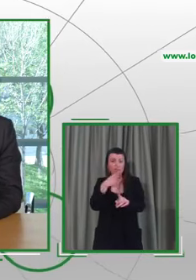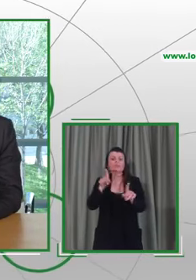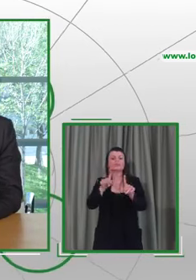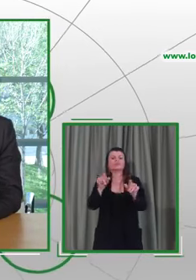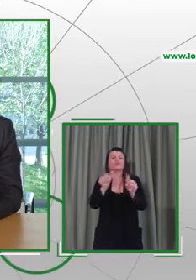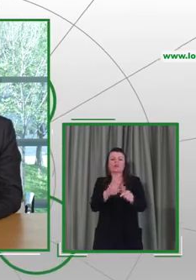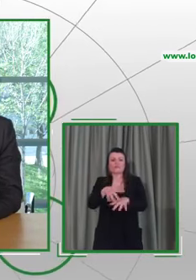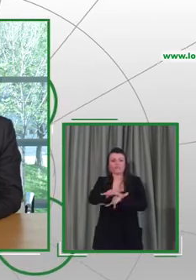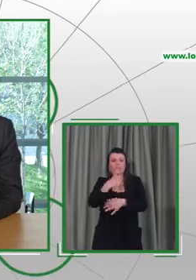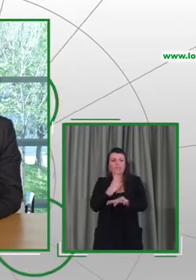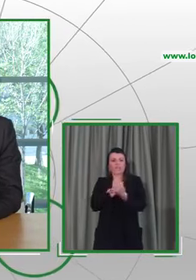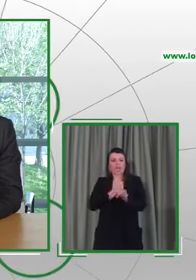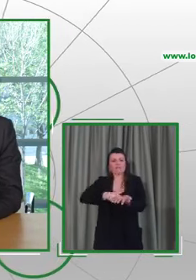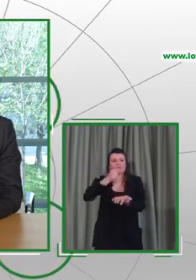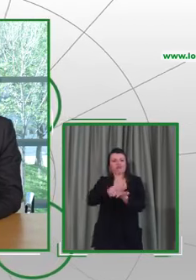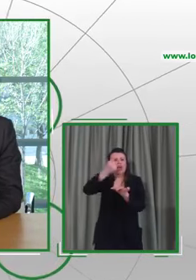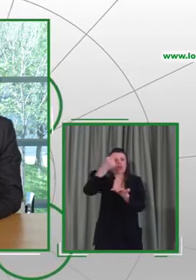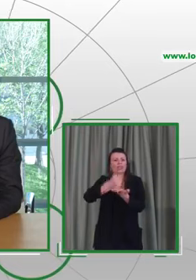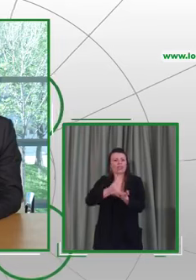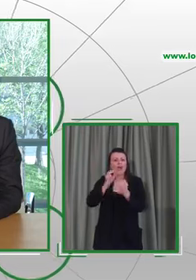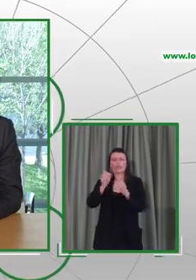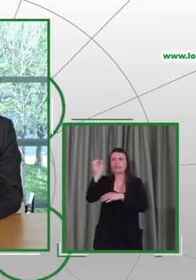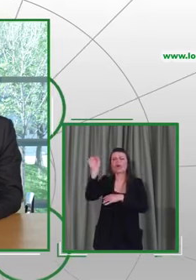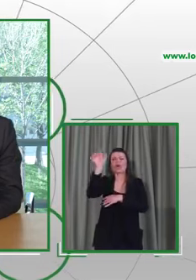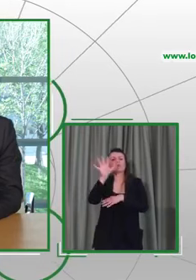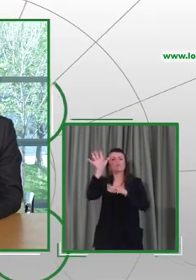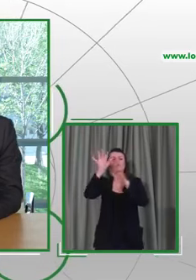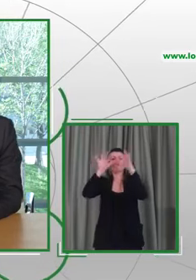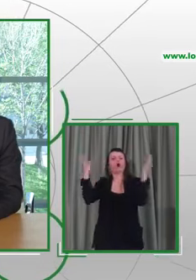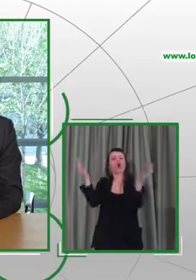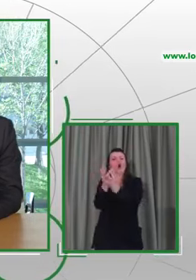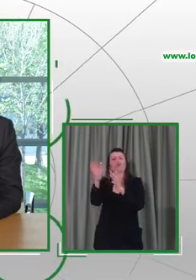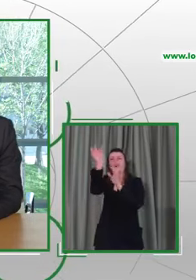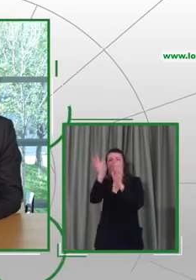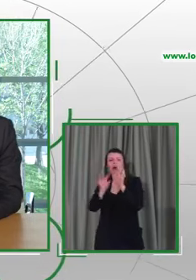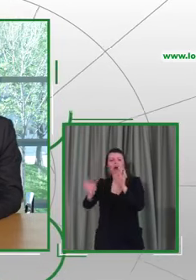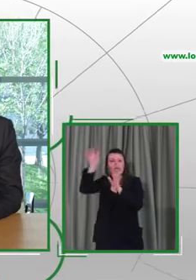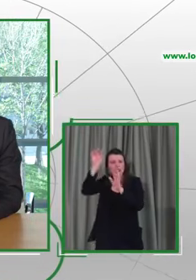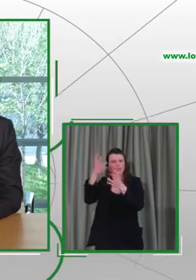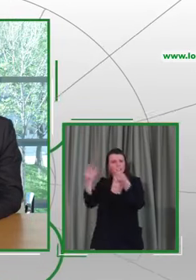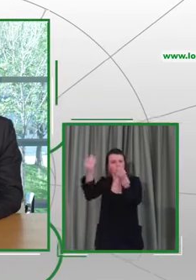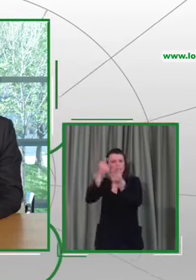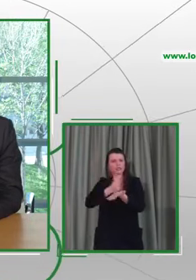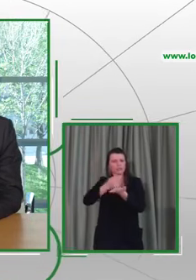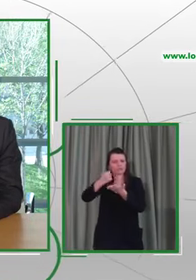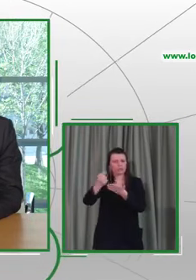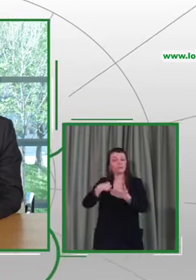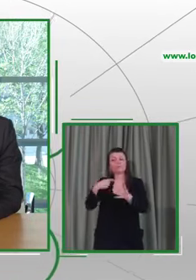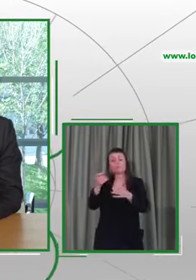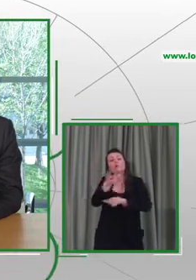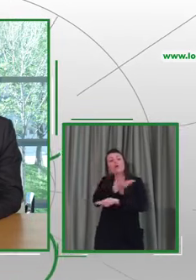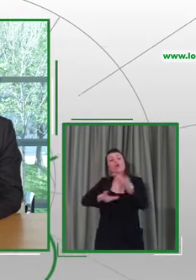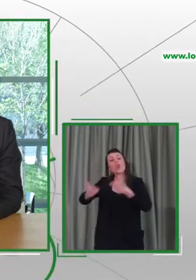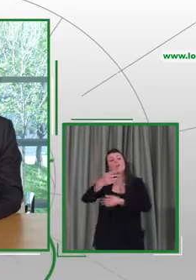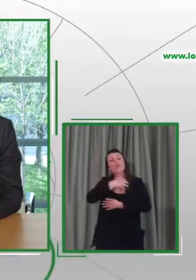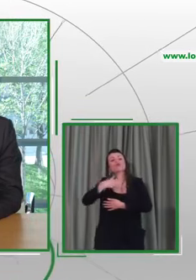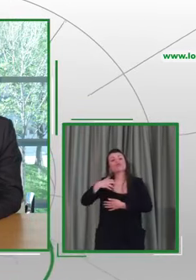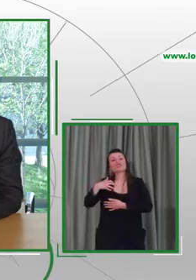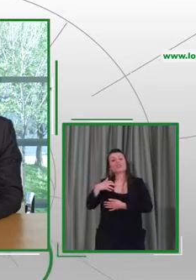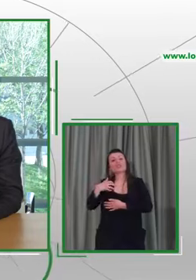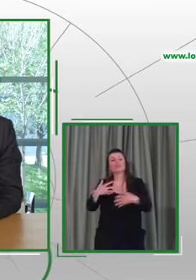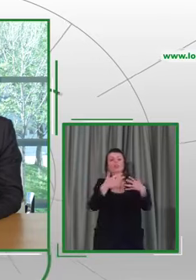da diversi paesi nel mondo è una collaborazione scientifica fatta tra stati uniti